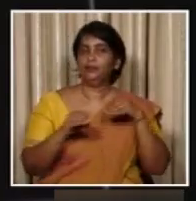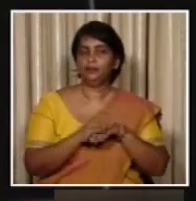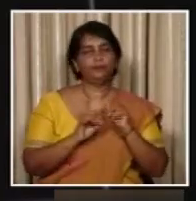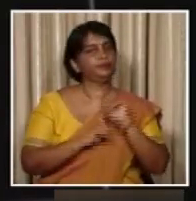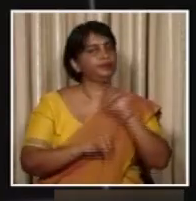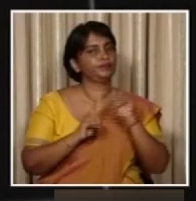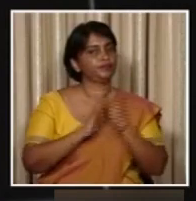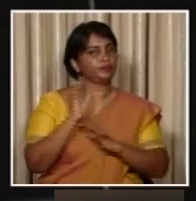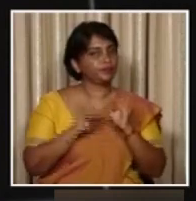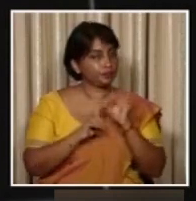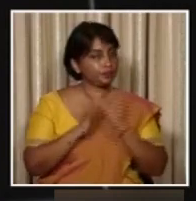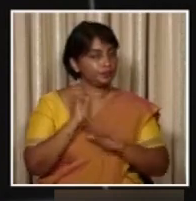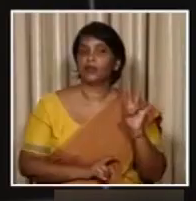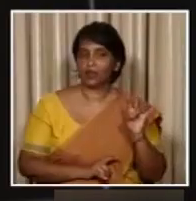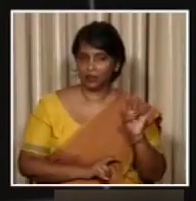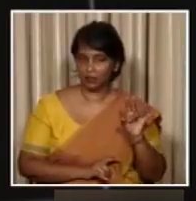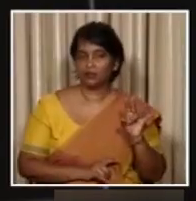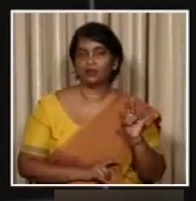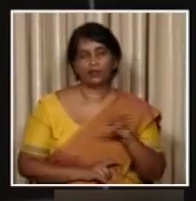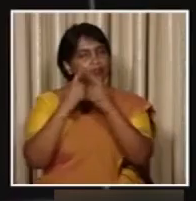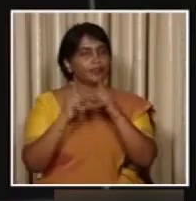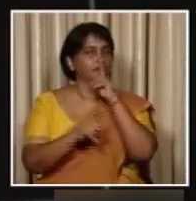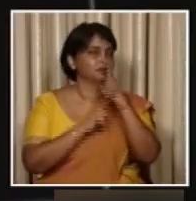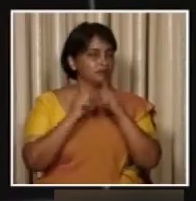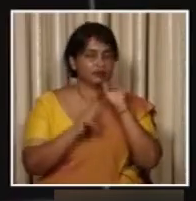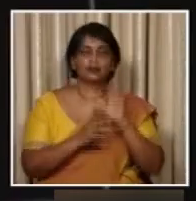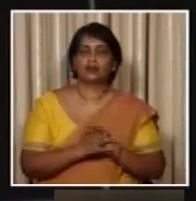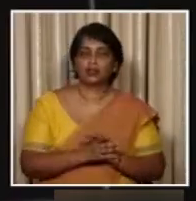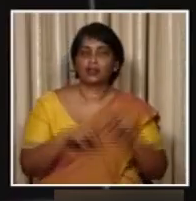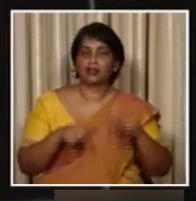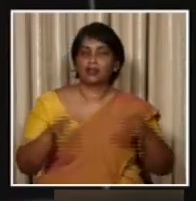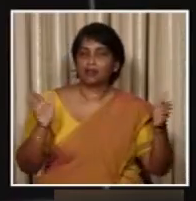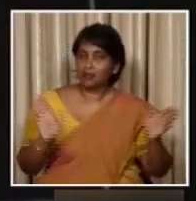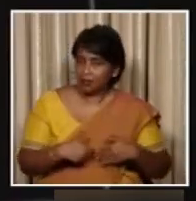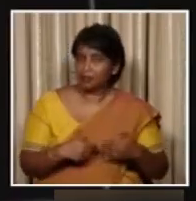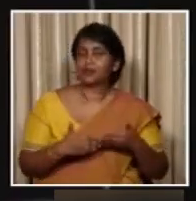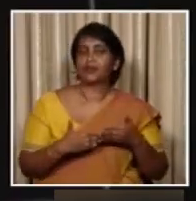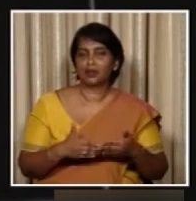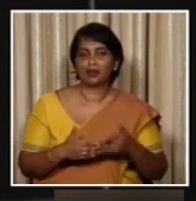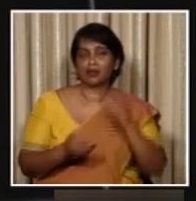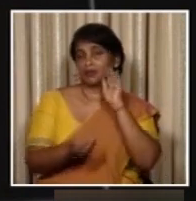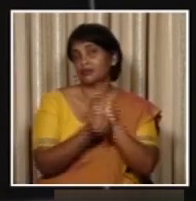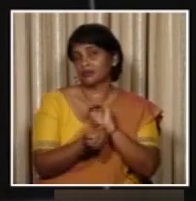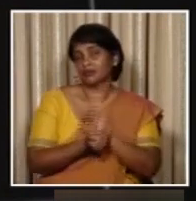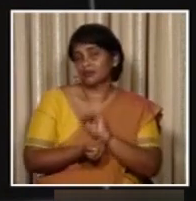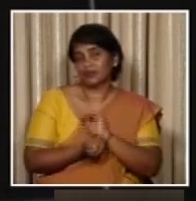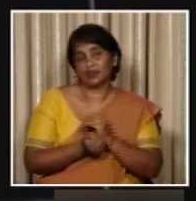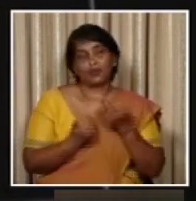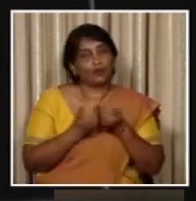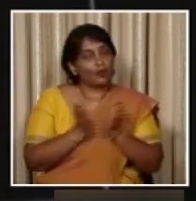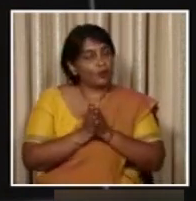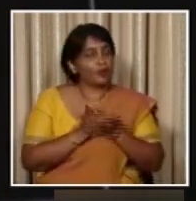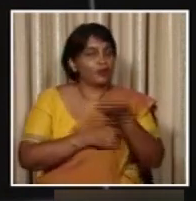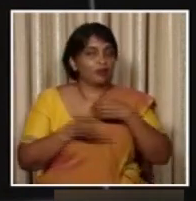පාර්ලිමේන්තු මන්ත්‍රීවරු 225 දෙනාම ලැජ්ජා වෙන්න ඕනි. තාමත් මේක ආරක්ෂා කරගෙන තමන්ගේ කඳුර